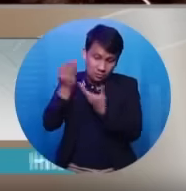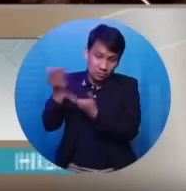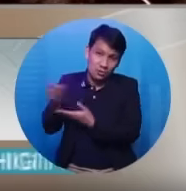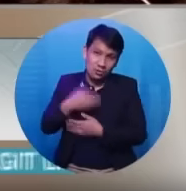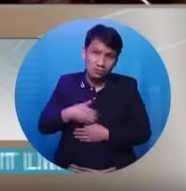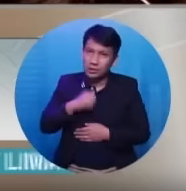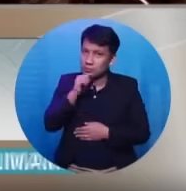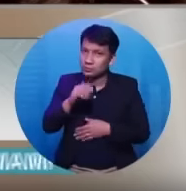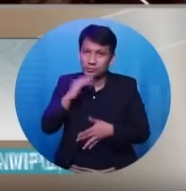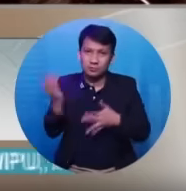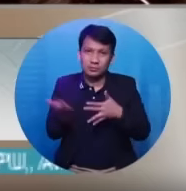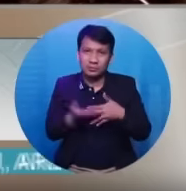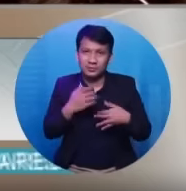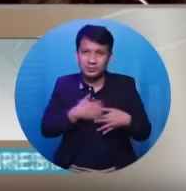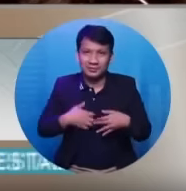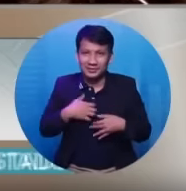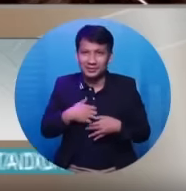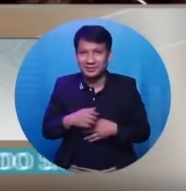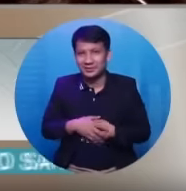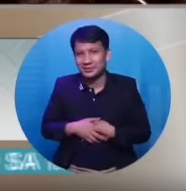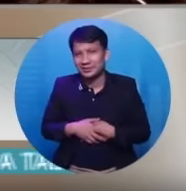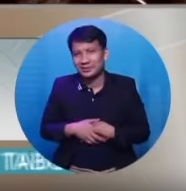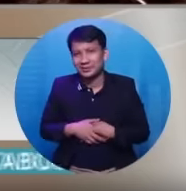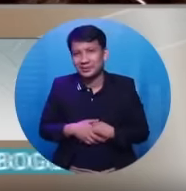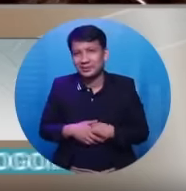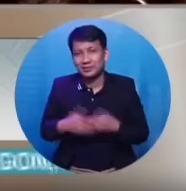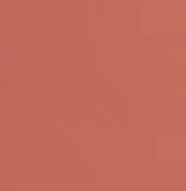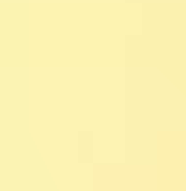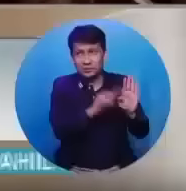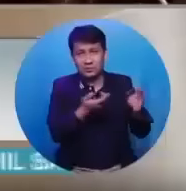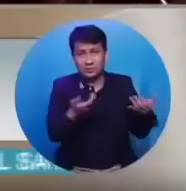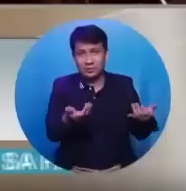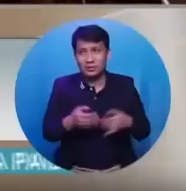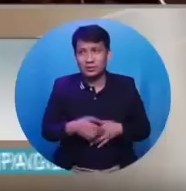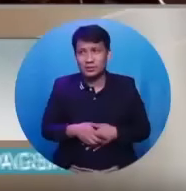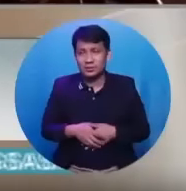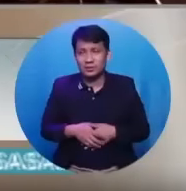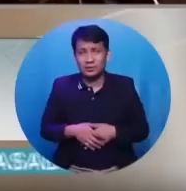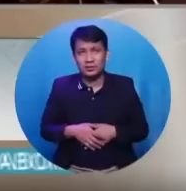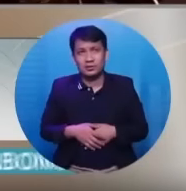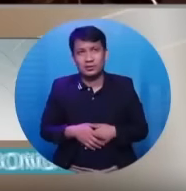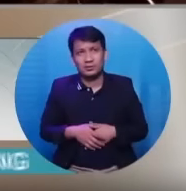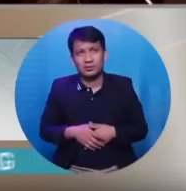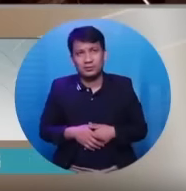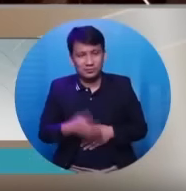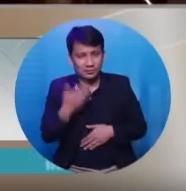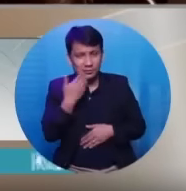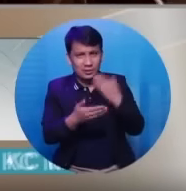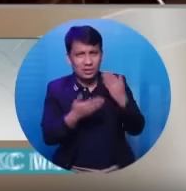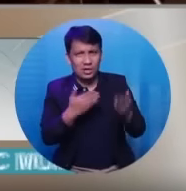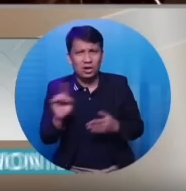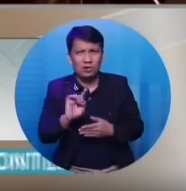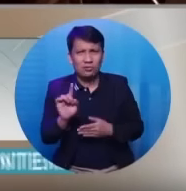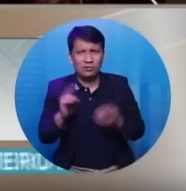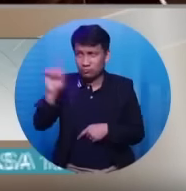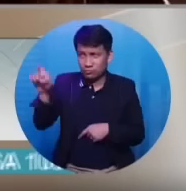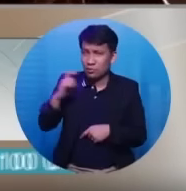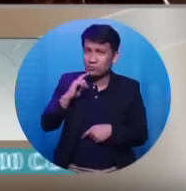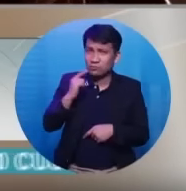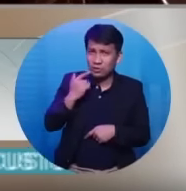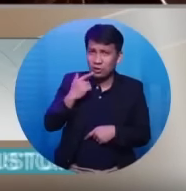magkakaso. Otherwise, kapag sinabi nitong kakasuhan ka, tutulungan namin siya, Ma'am Gretchen. Sir Raffy, thank you po. Anong gusto mo mangyari, Ma'am